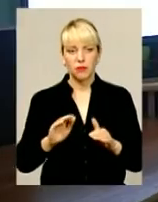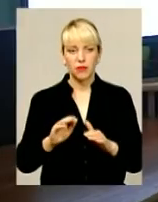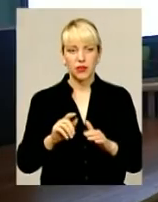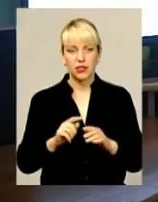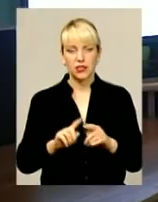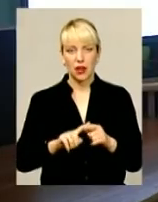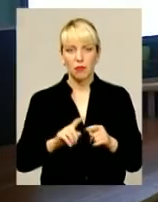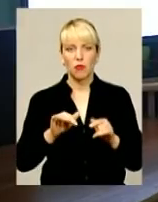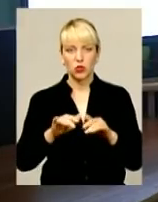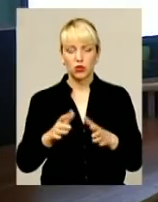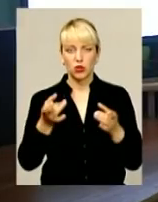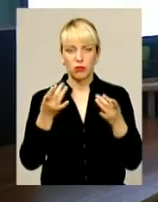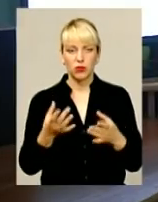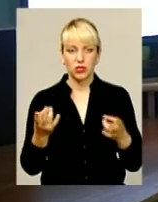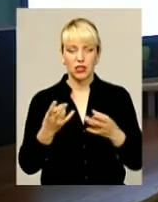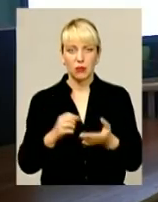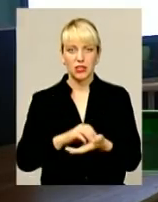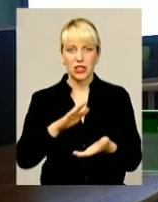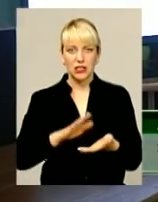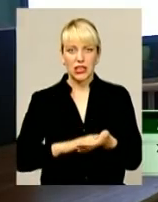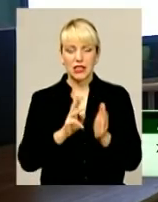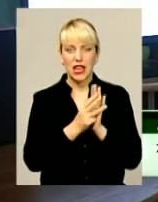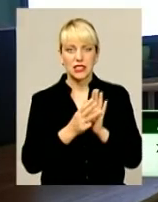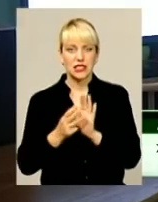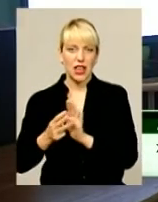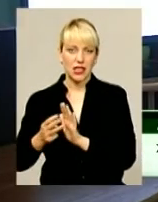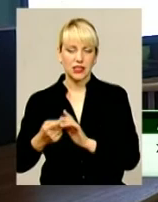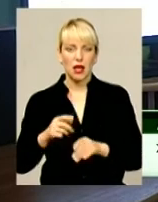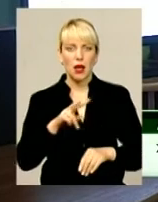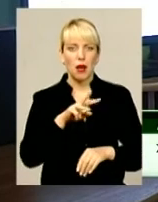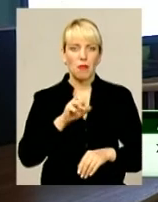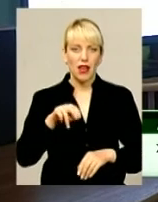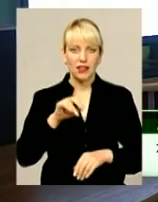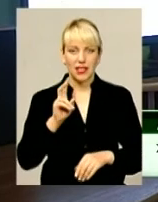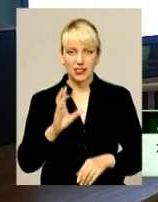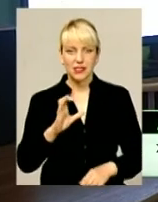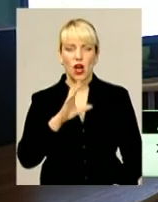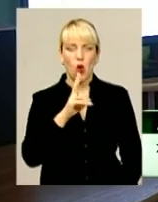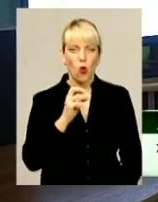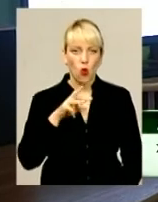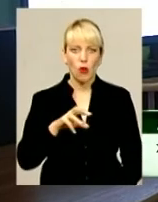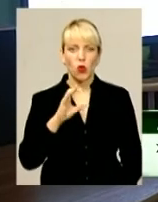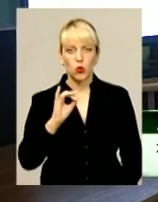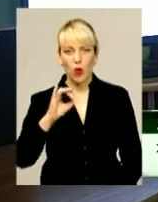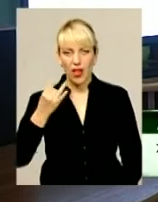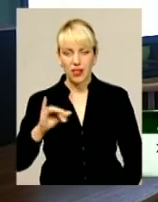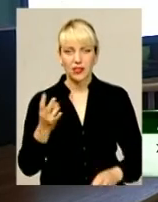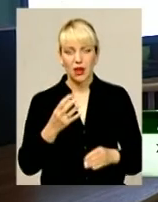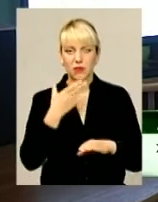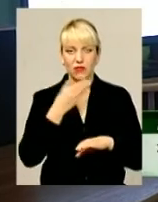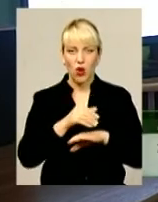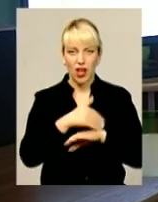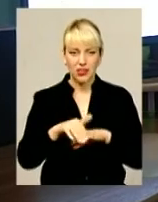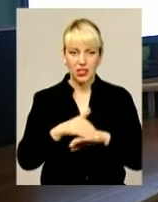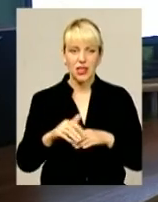Процедура досить проста. Слід зареєструватися на сайті medics.com.ua, вказавши свою електронну адресу, ім'я та прізвище, а також